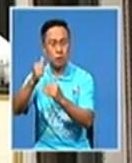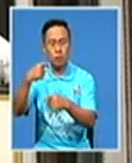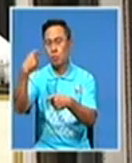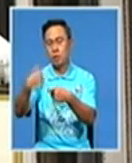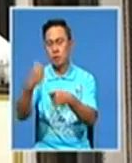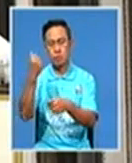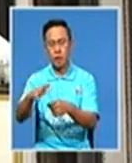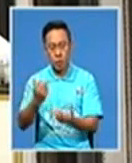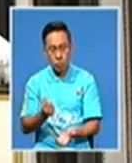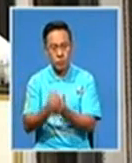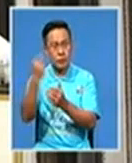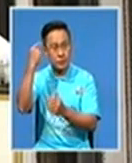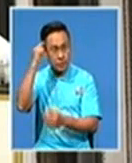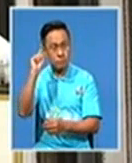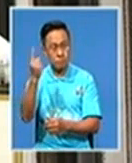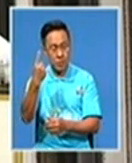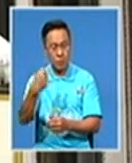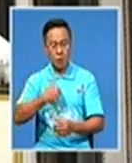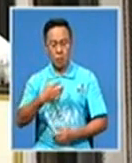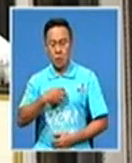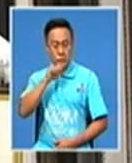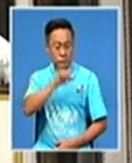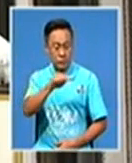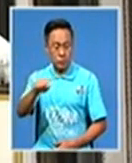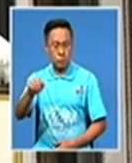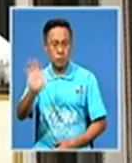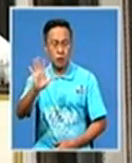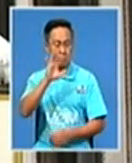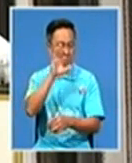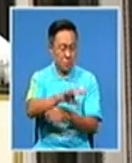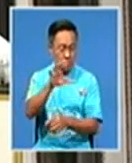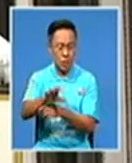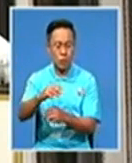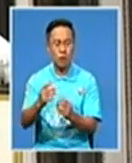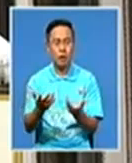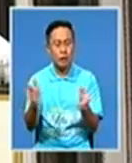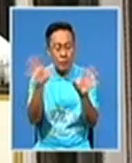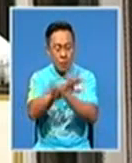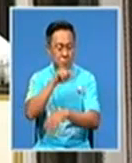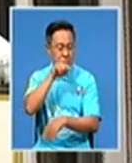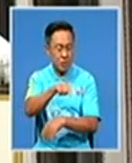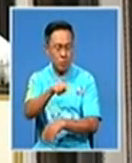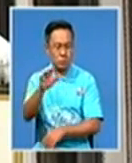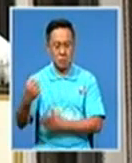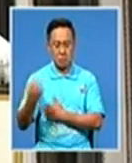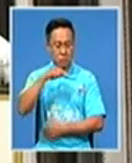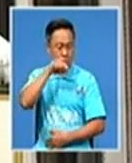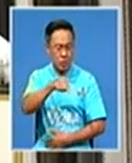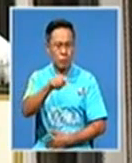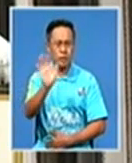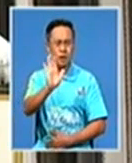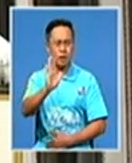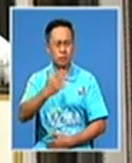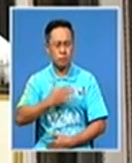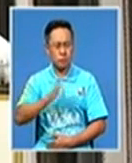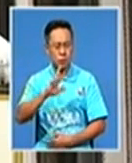อนนะครับช่วยไปคิดกันใหม่นะครับหาทางออกไม่ใช่ผมต้องการที่จะไปอะไรบังคับท่านมัดมือท่านชกอะไรต่างทำรองเรียนหรือใช้อำนาจอะไรต่างผมไม่ต้